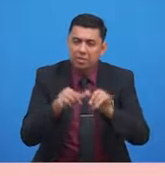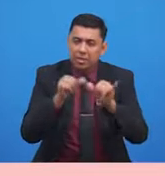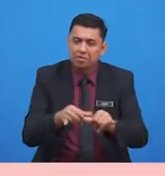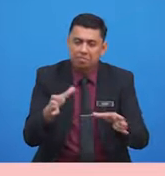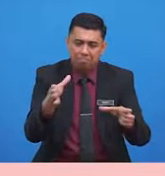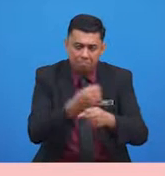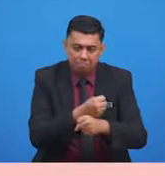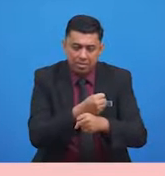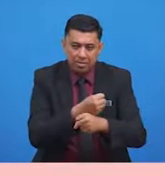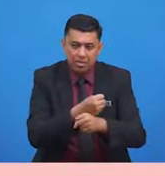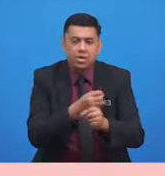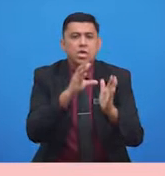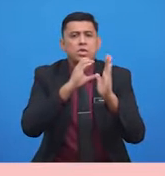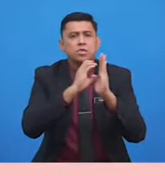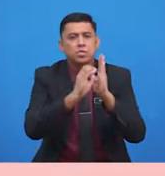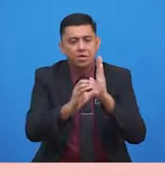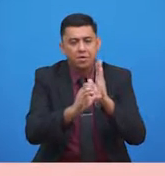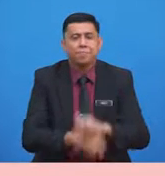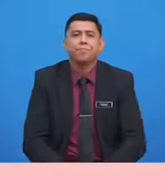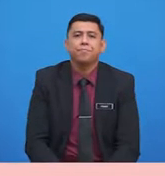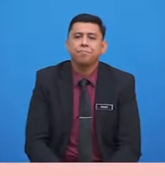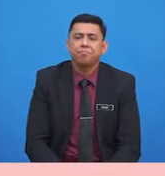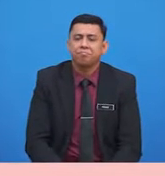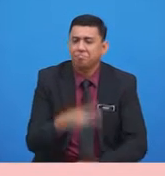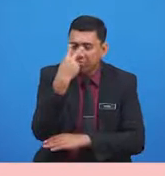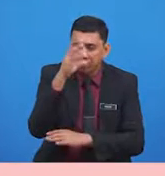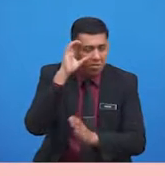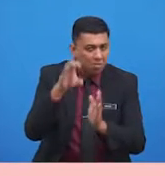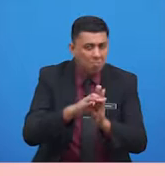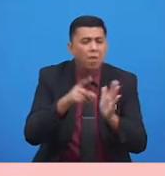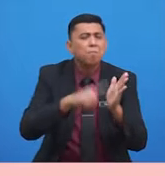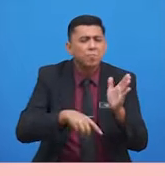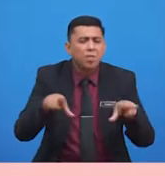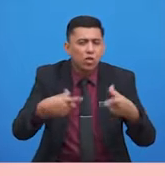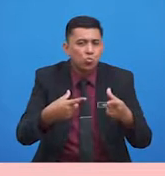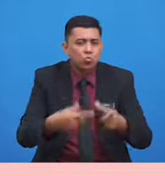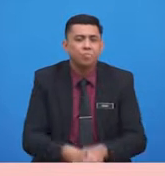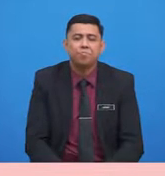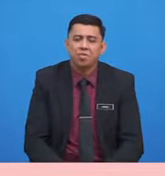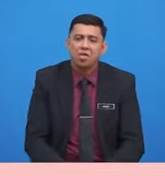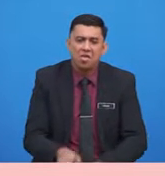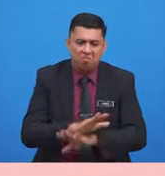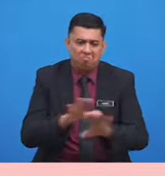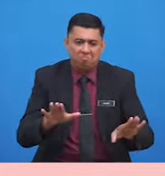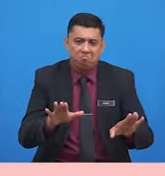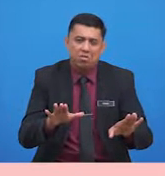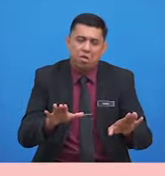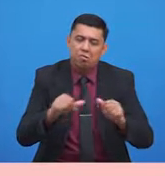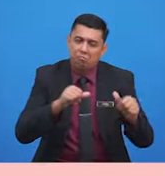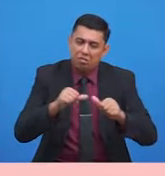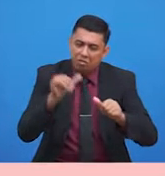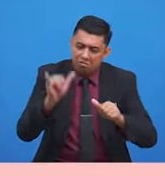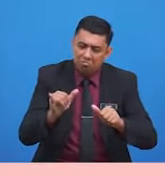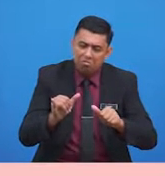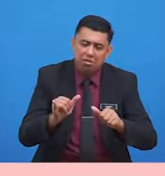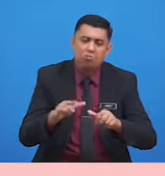dicegah. Cuba kita lihat gambar ini. Apa yang berlaku? Gejala yang tidak diingini berlaku di